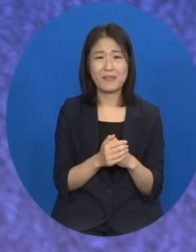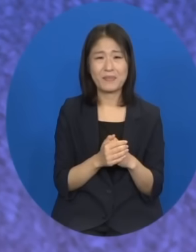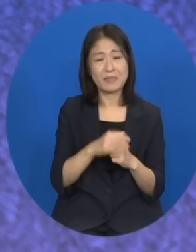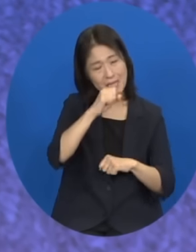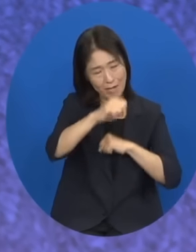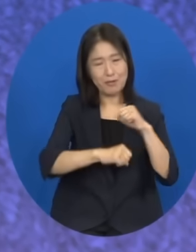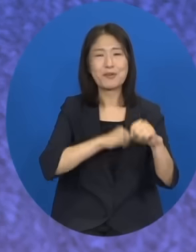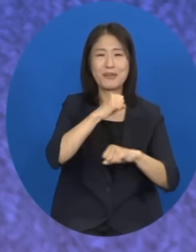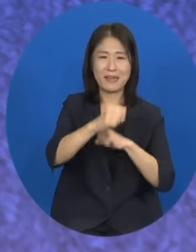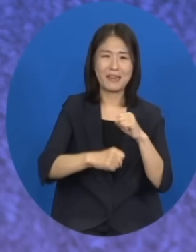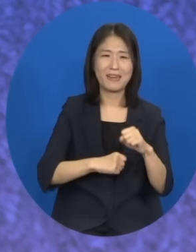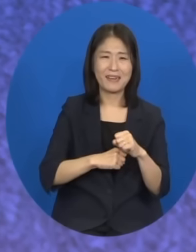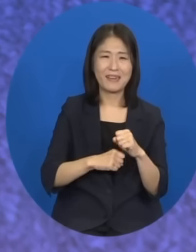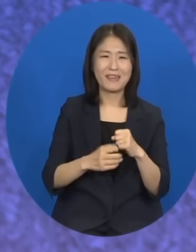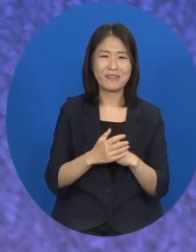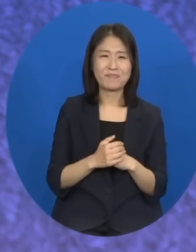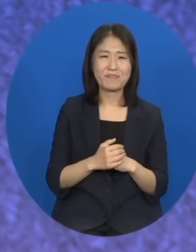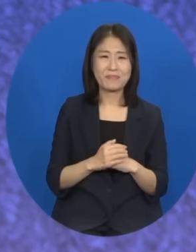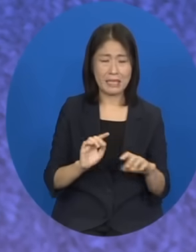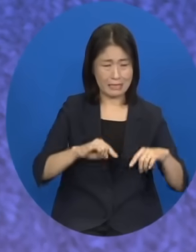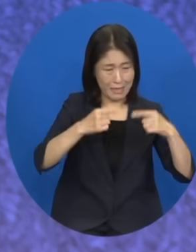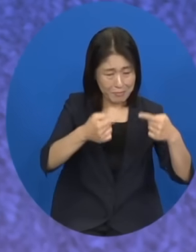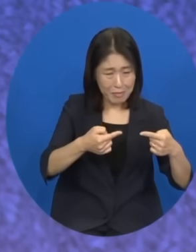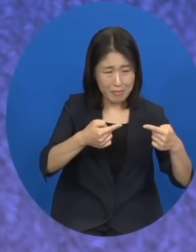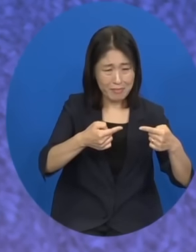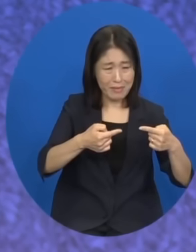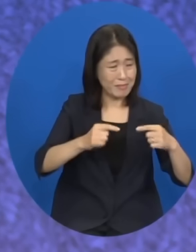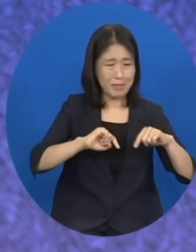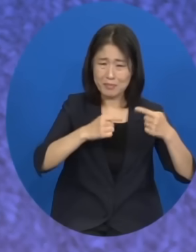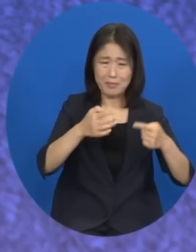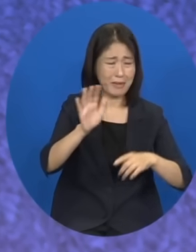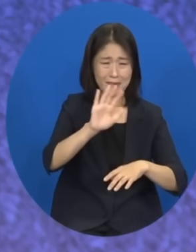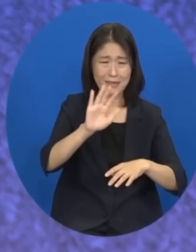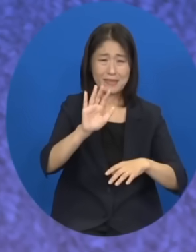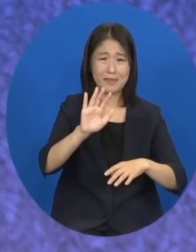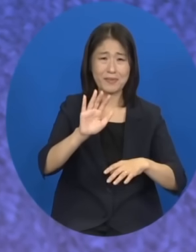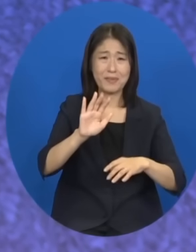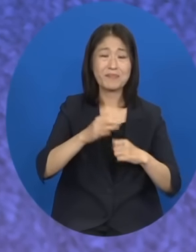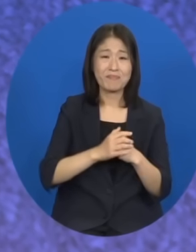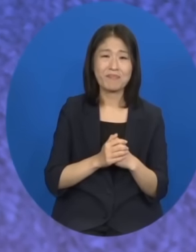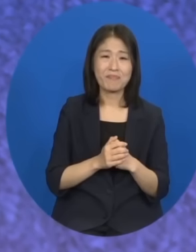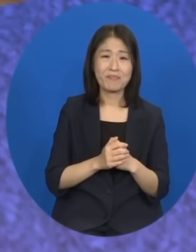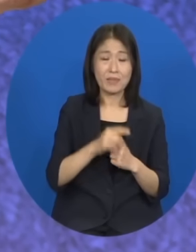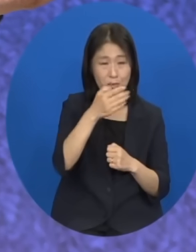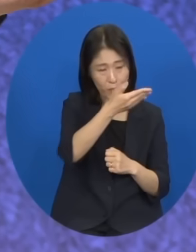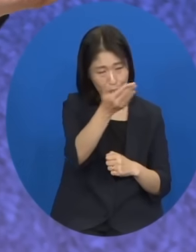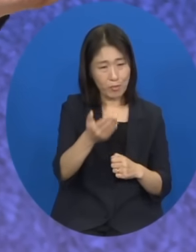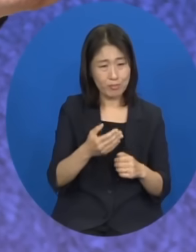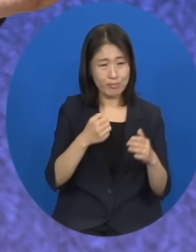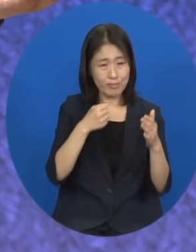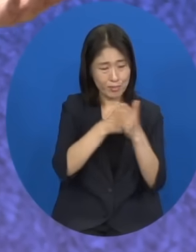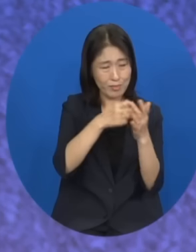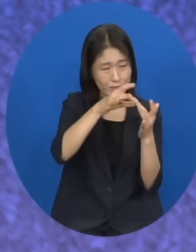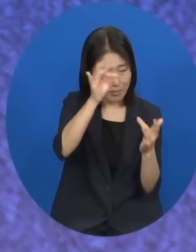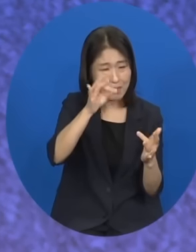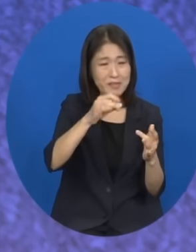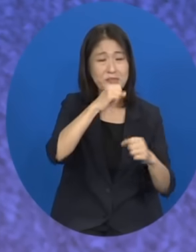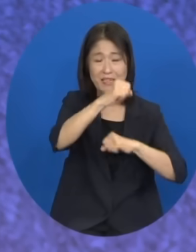자유예요. 네. 그거 막 나눔방에 계속 남아있든 안 남아있든 여러분 선택이에요.